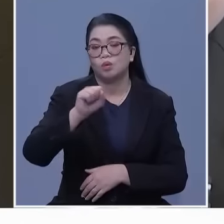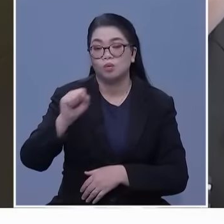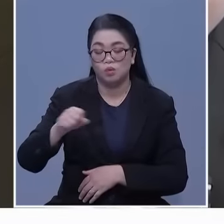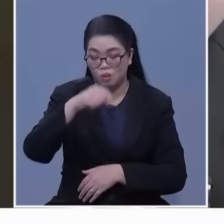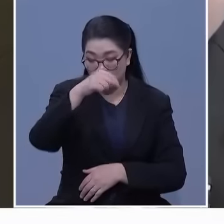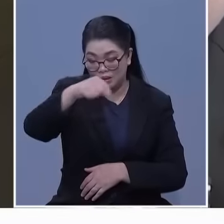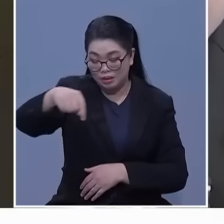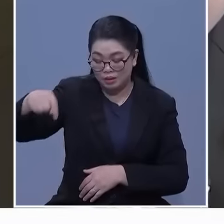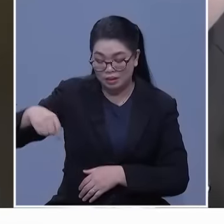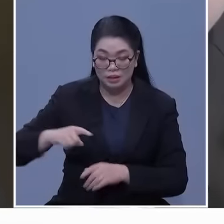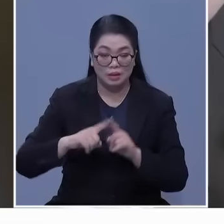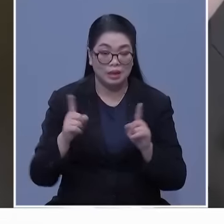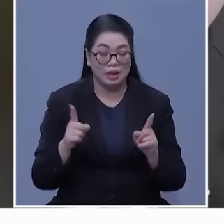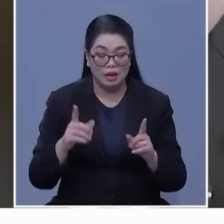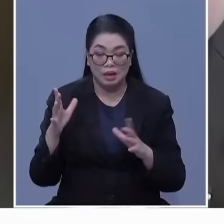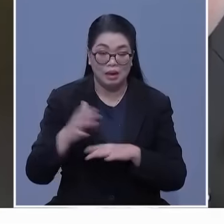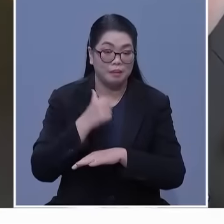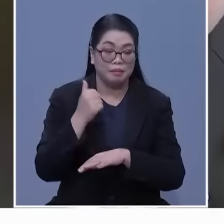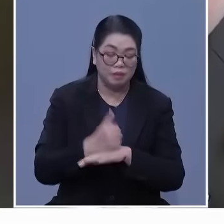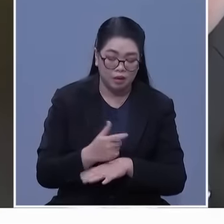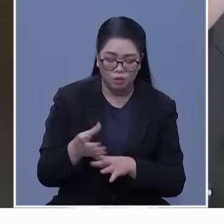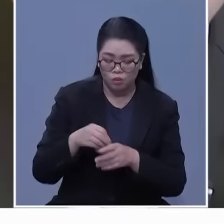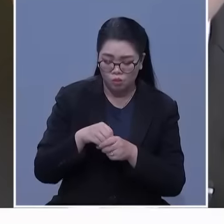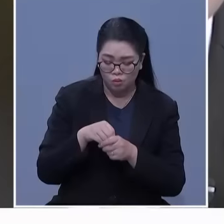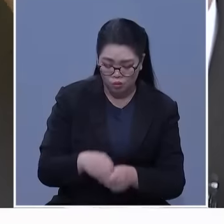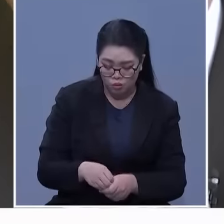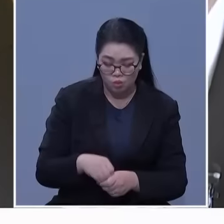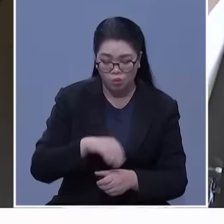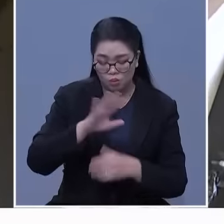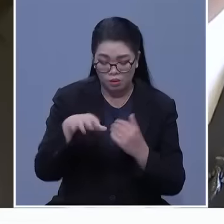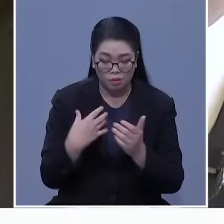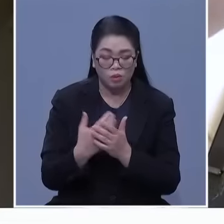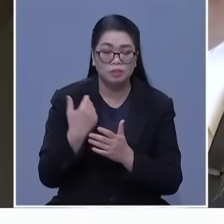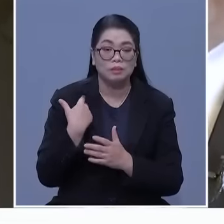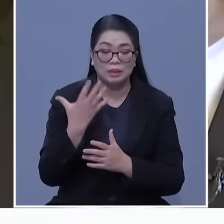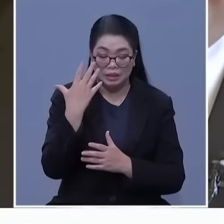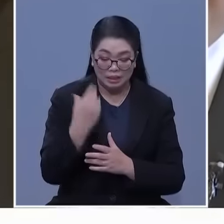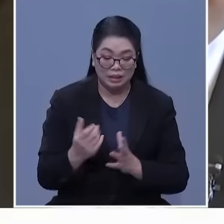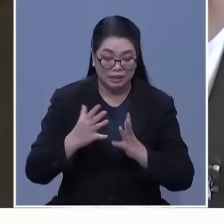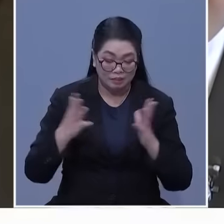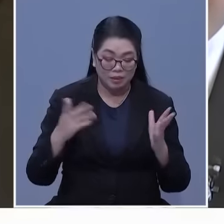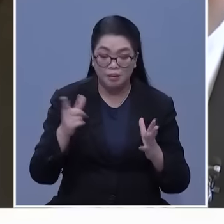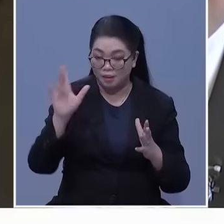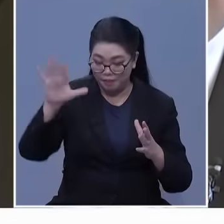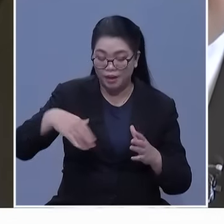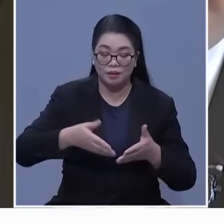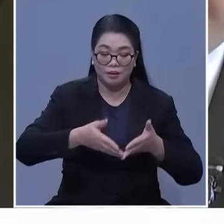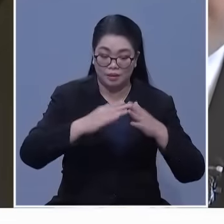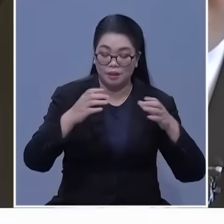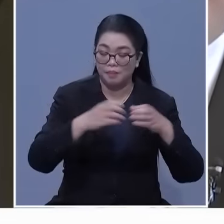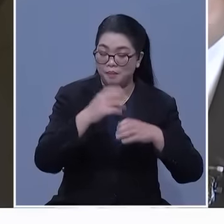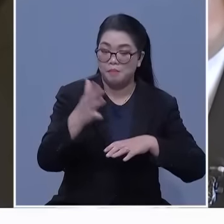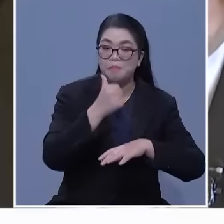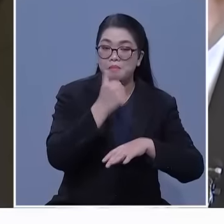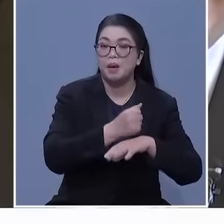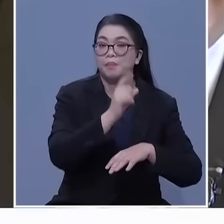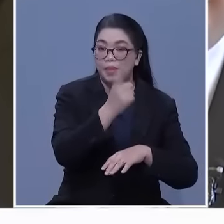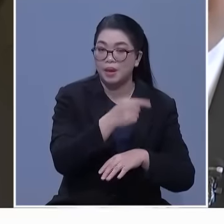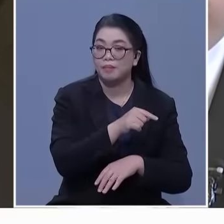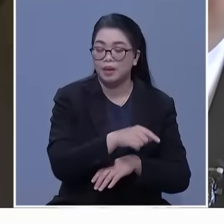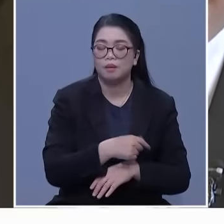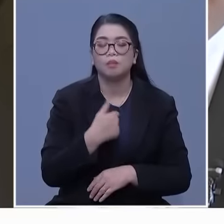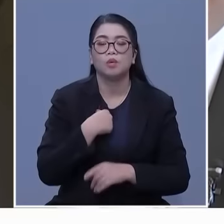ากต่างพรรคที่บอกตอนนี้เริ่มอึดอัดใจ อยู่ในมืออีก3คันรถ มาปรึกษาคุณสามารถบอกไปตั้งพรรคใหม่กันมั้ย ทีนี้คุณศิระบอกว่